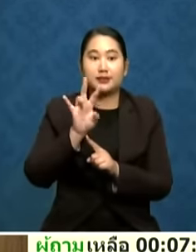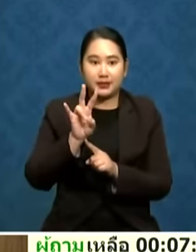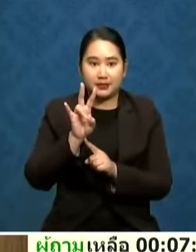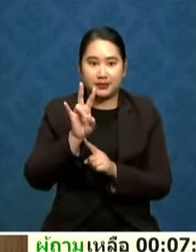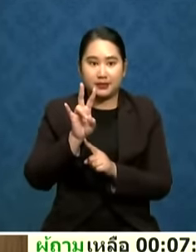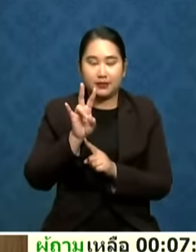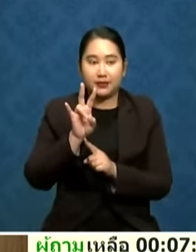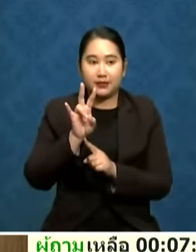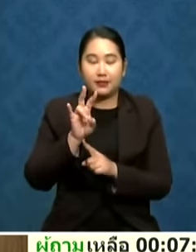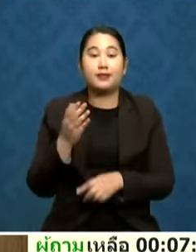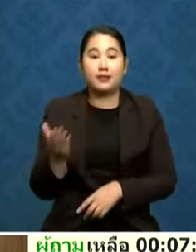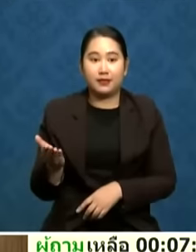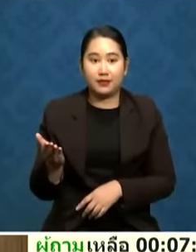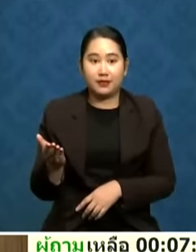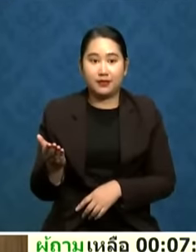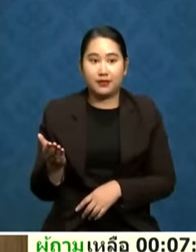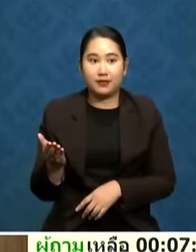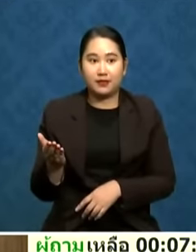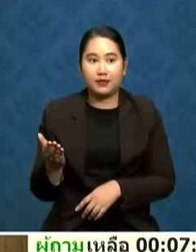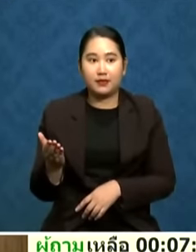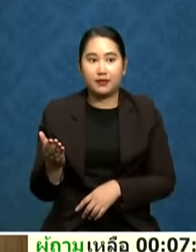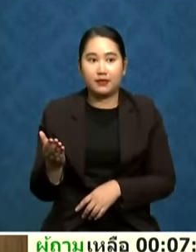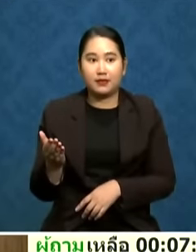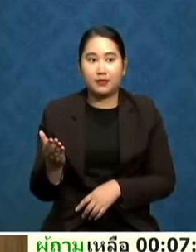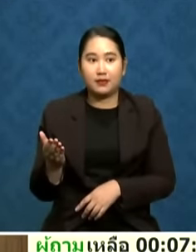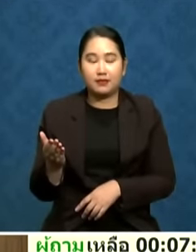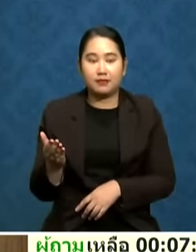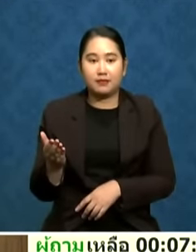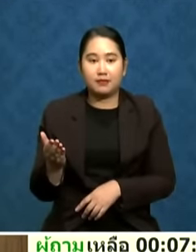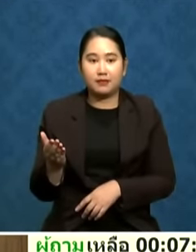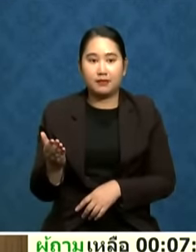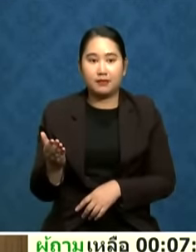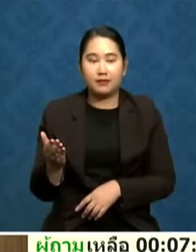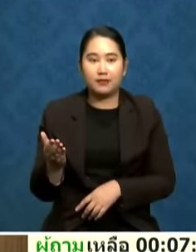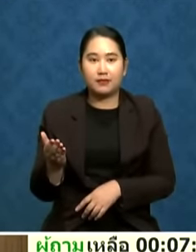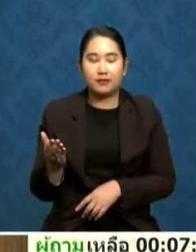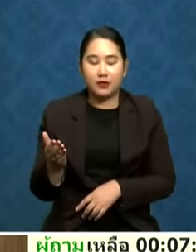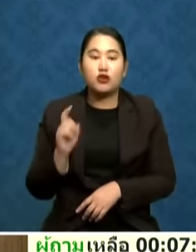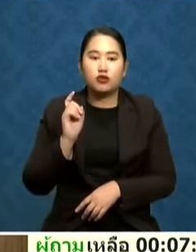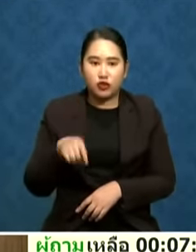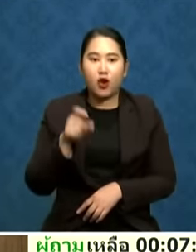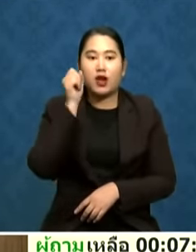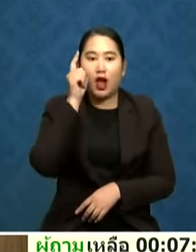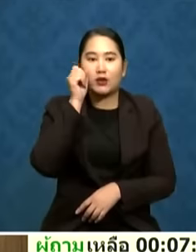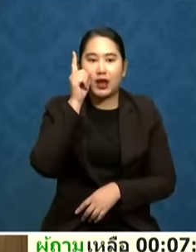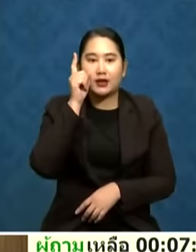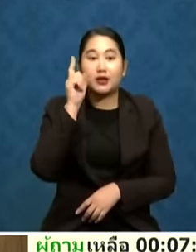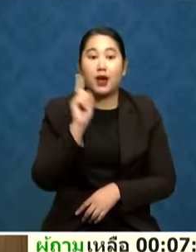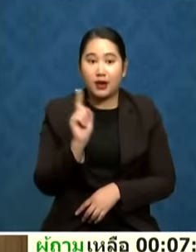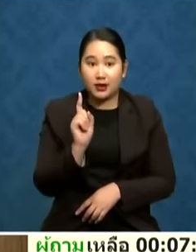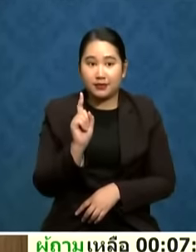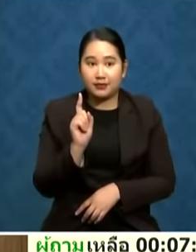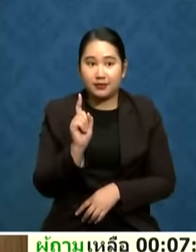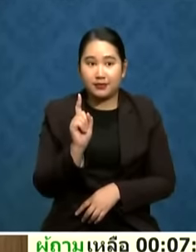ท่านได้ใช้ความเห็นนะคะกตองเข้าใจวเรื่องนี้ เป็เรื่องที่